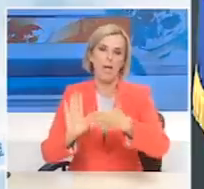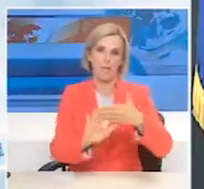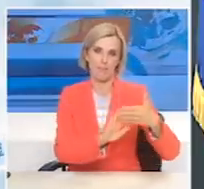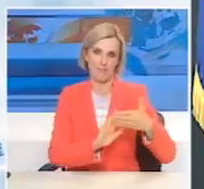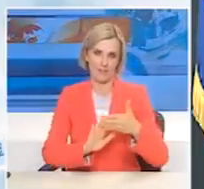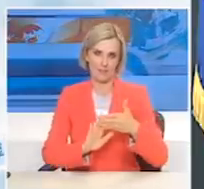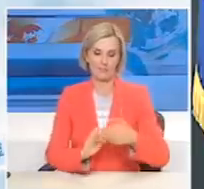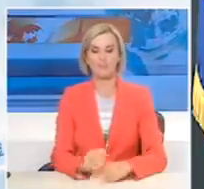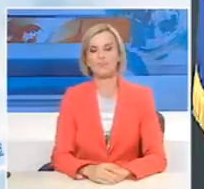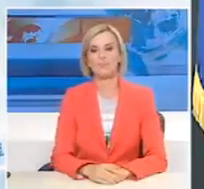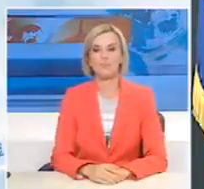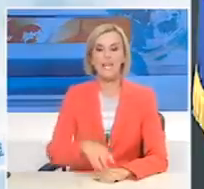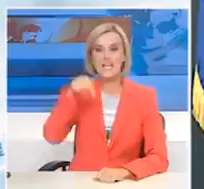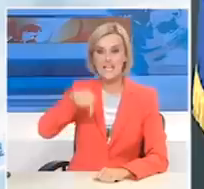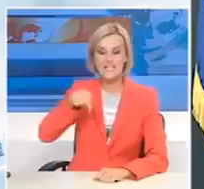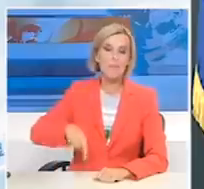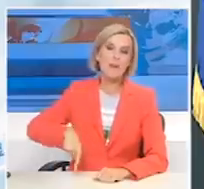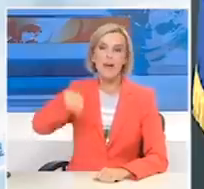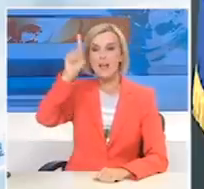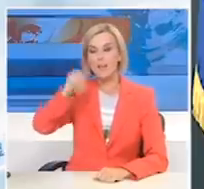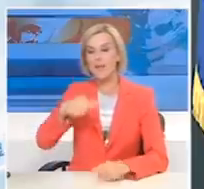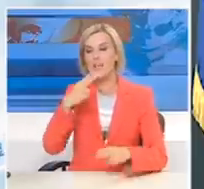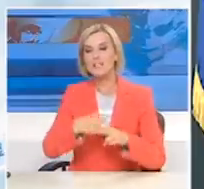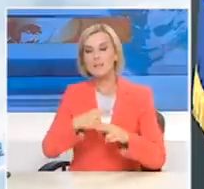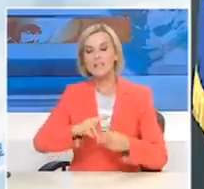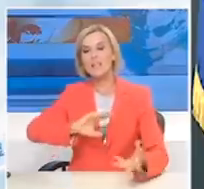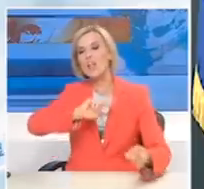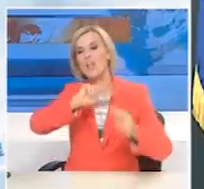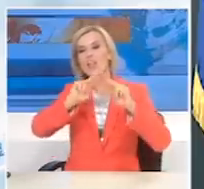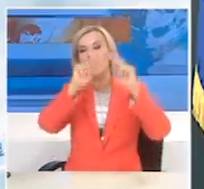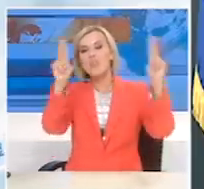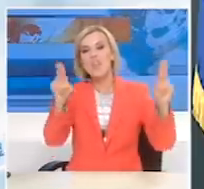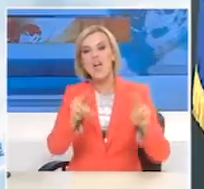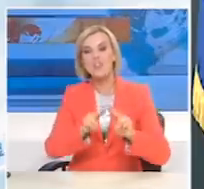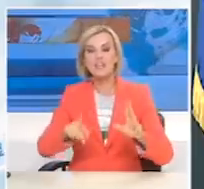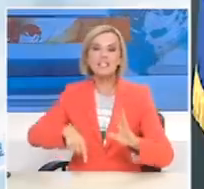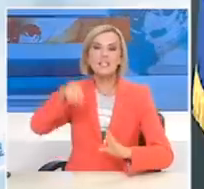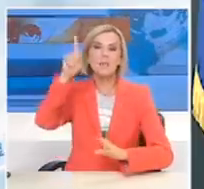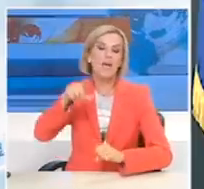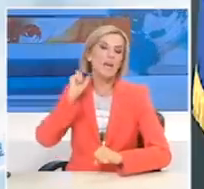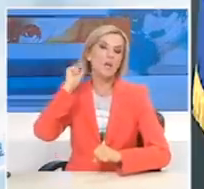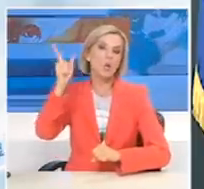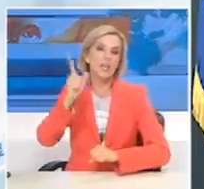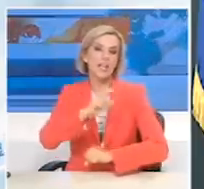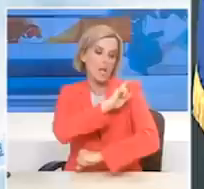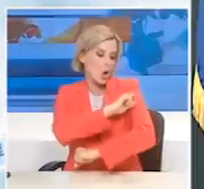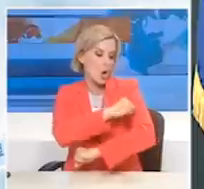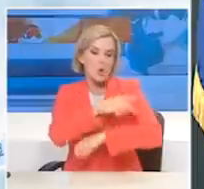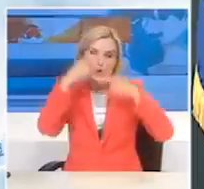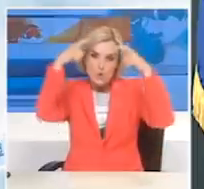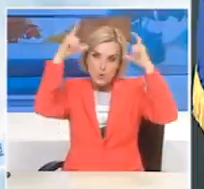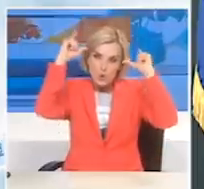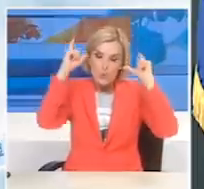Σήμερα είναι μια σημαντική μέρα, η Διεθνής ημέρα νοσηλευτών και νοσηλευτριών, όπου θυμόμαστε μαζί με την πρωτεργάτη